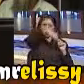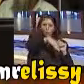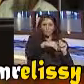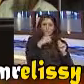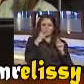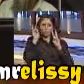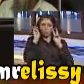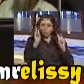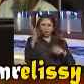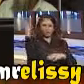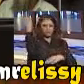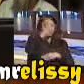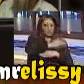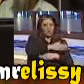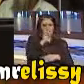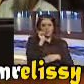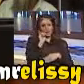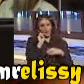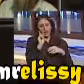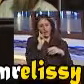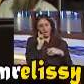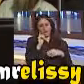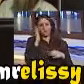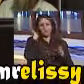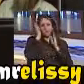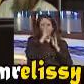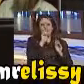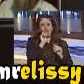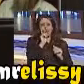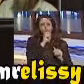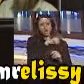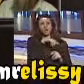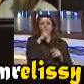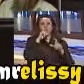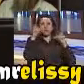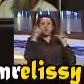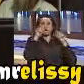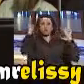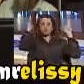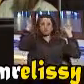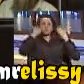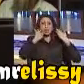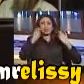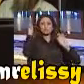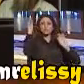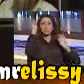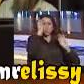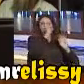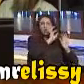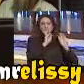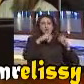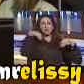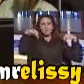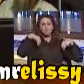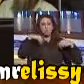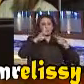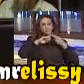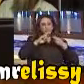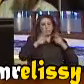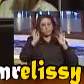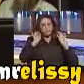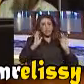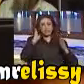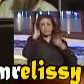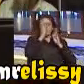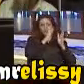كل صور العنف التي حدثت في الأيام الماضية. حتى يعلم الجميع أن الذي يفعل هذه الأعمال هم